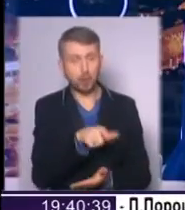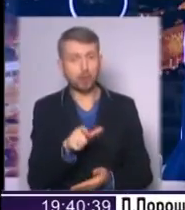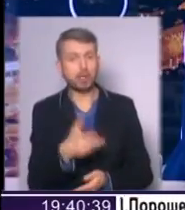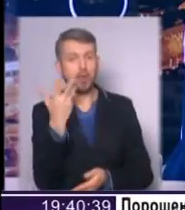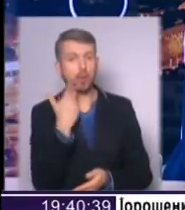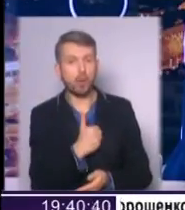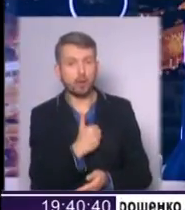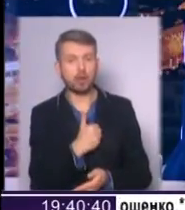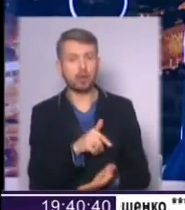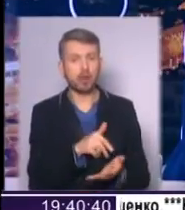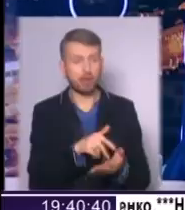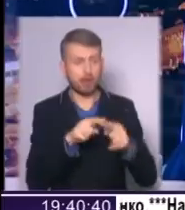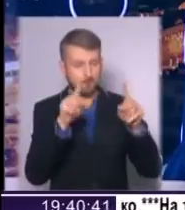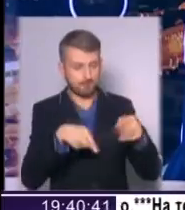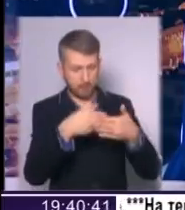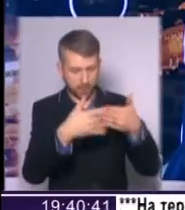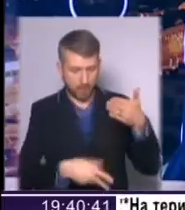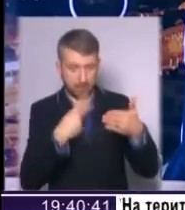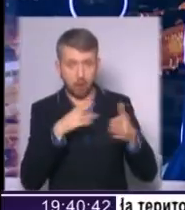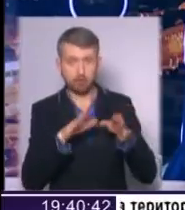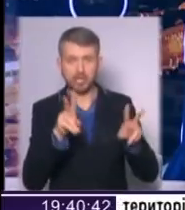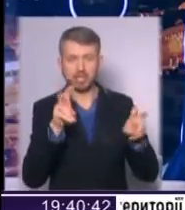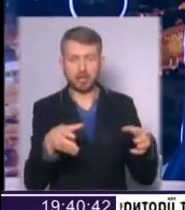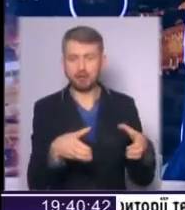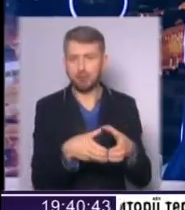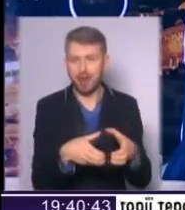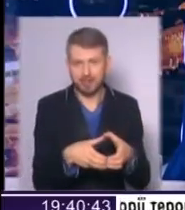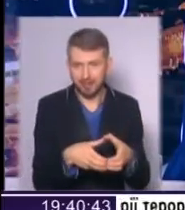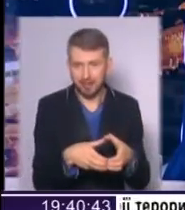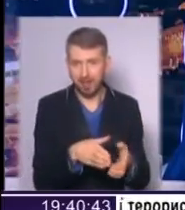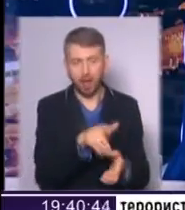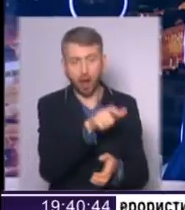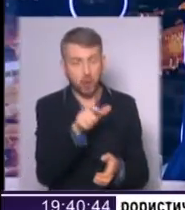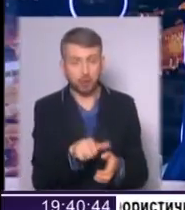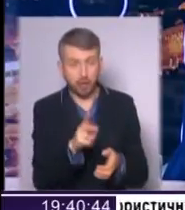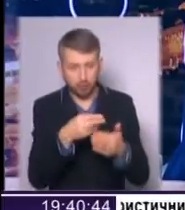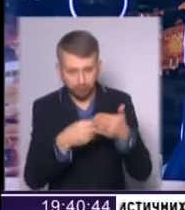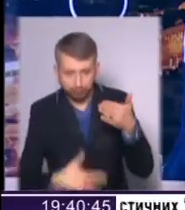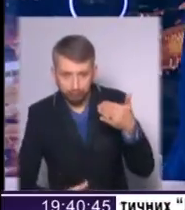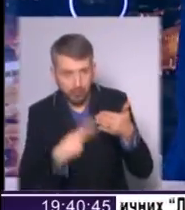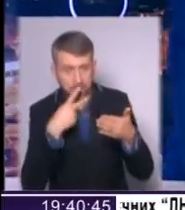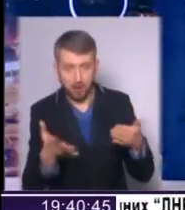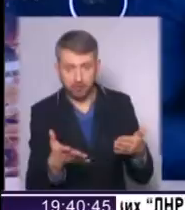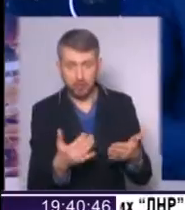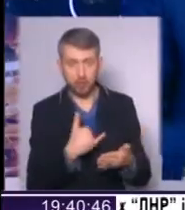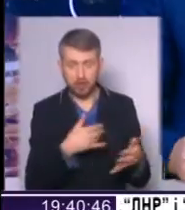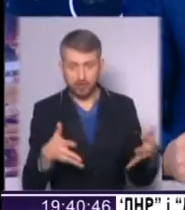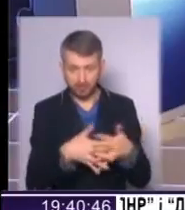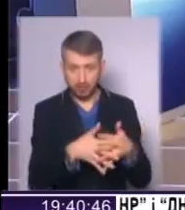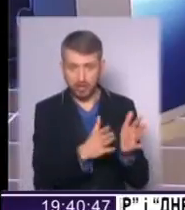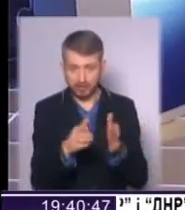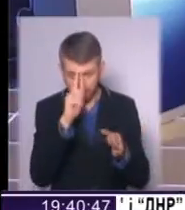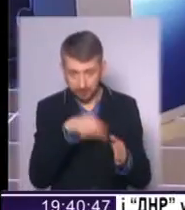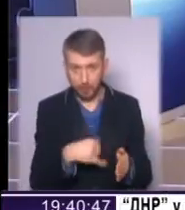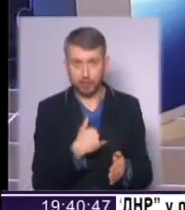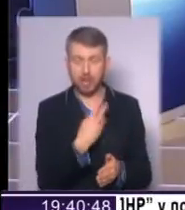в бюлетені бачили тільки назву партії, ніякому випадку не людей, які стояли за цією назвою. Ага. Наша змішана система. Ну, я то знаю. У нас